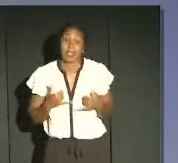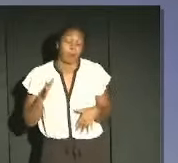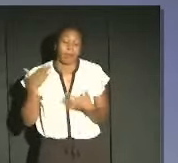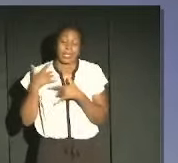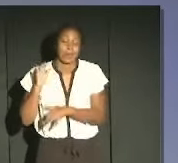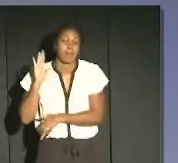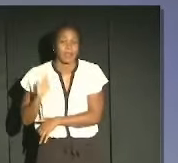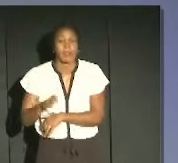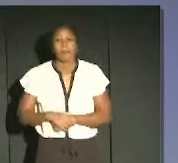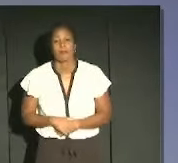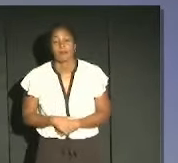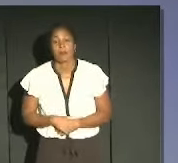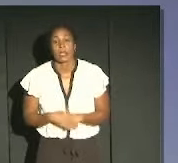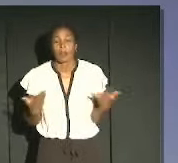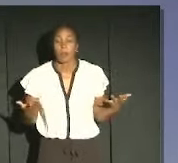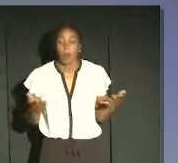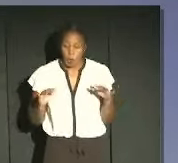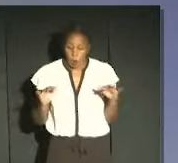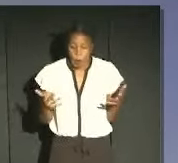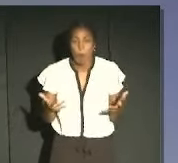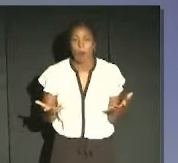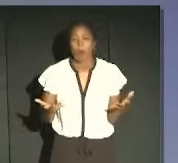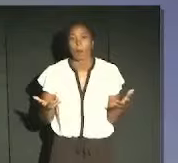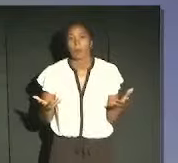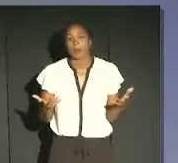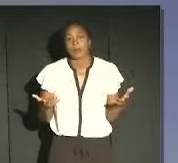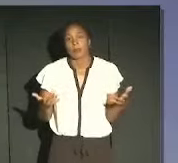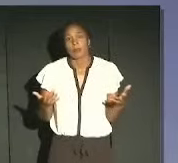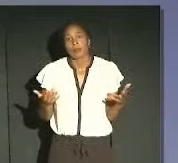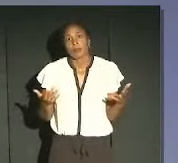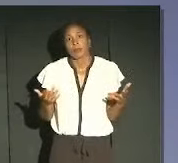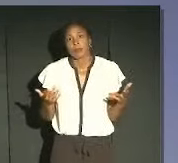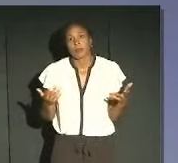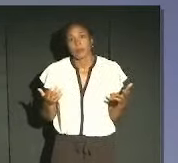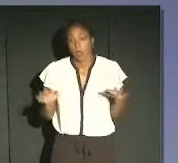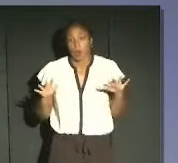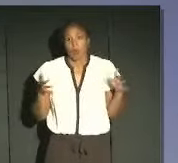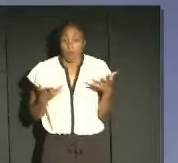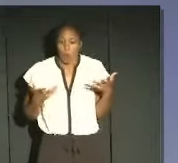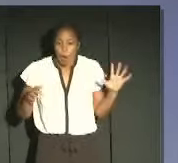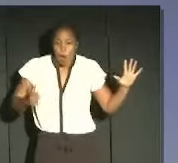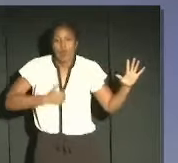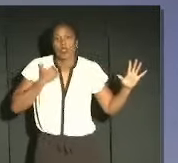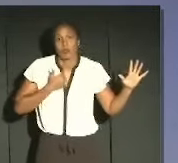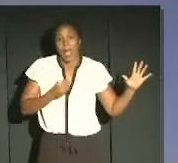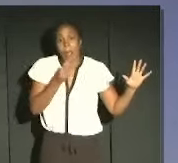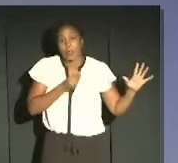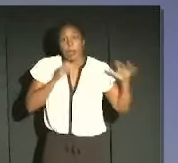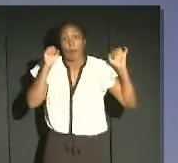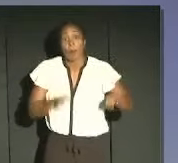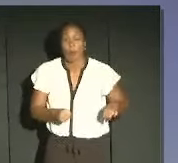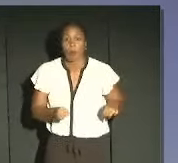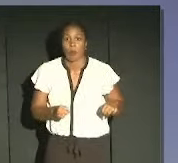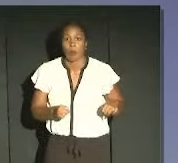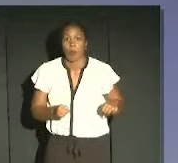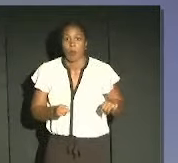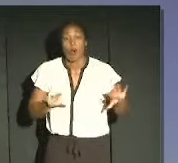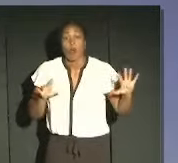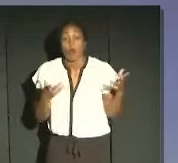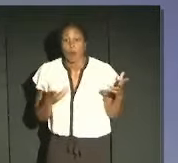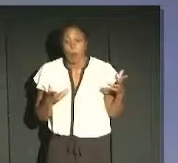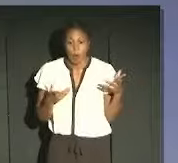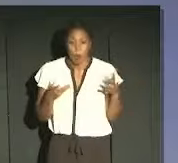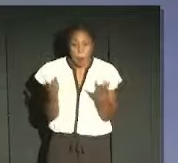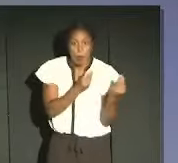Martinique c'est comment on se donne les moyens de notre souveraineté alimentaire de nourrir et